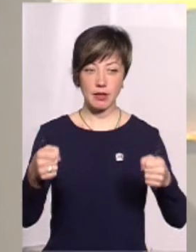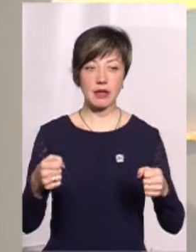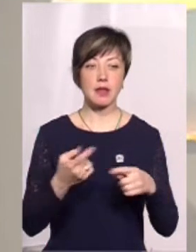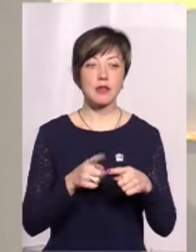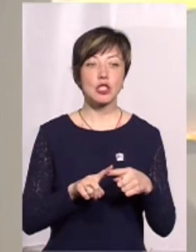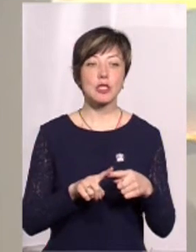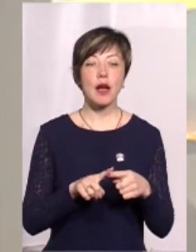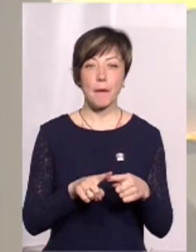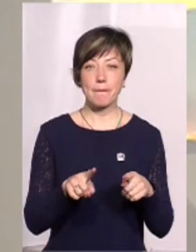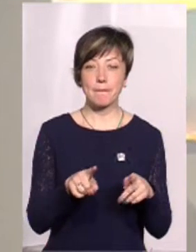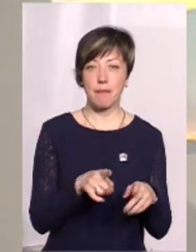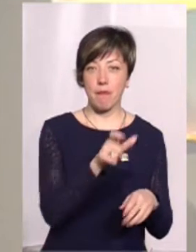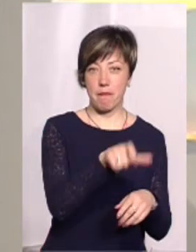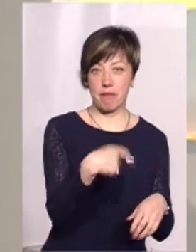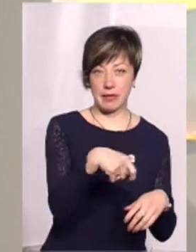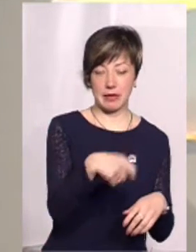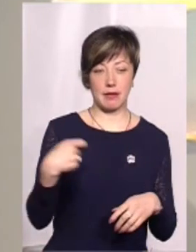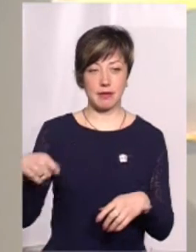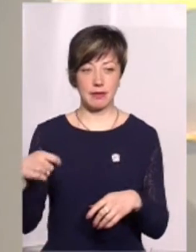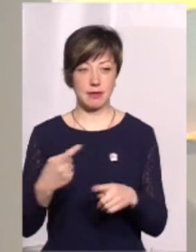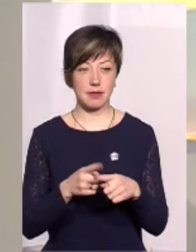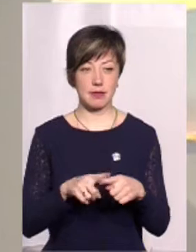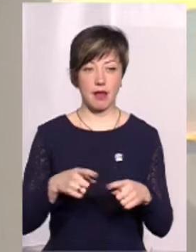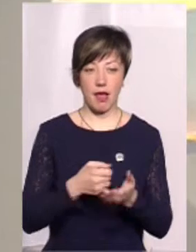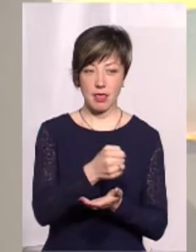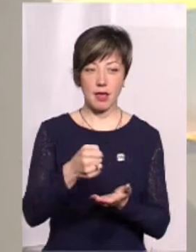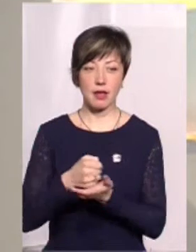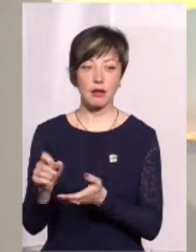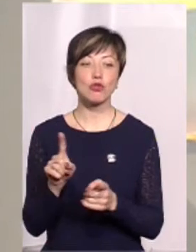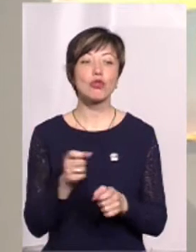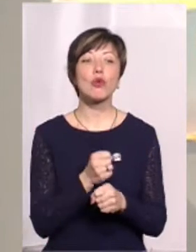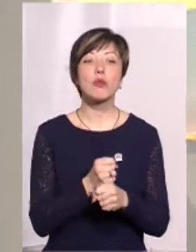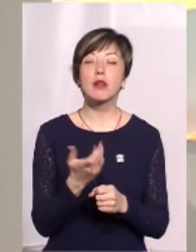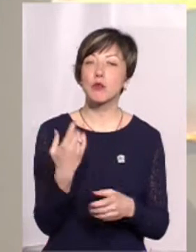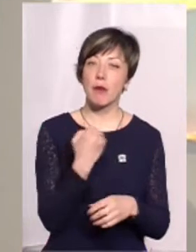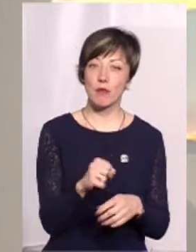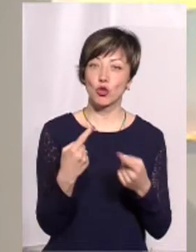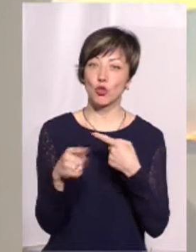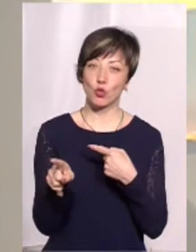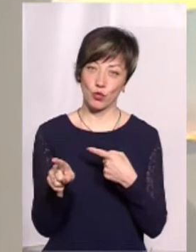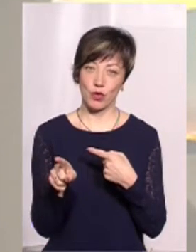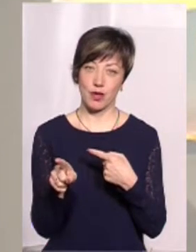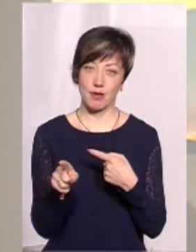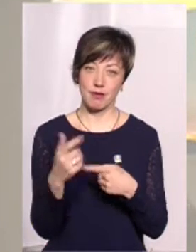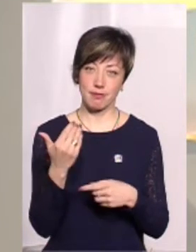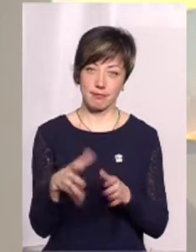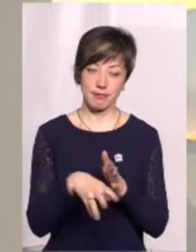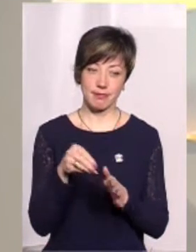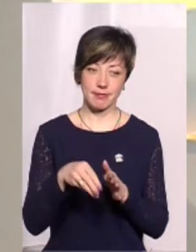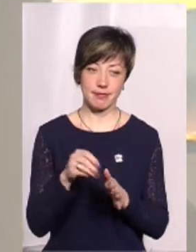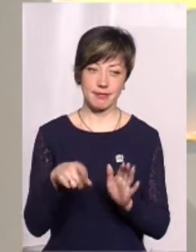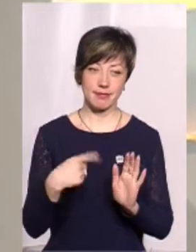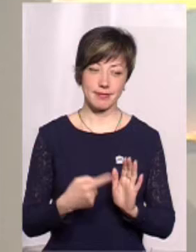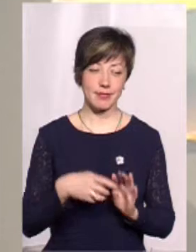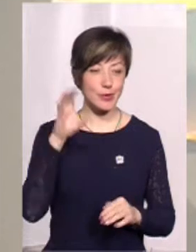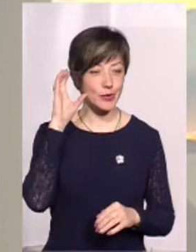Ще перед виборами поцікавились у них, що робитимуть, якщо переможе не той, за кого вони віддадуть свій